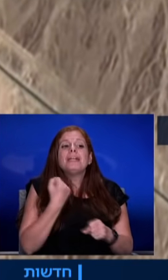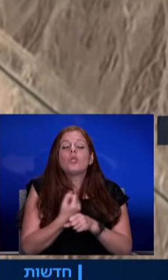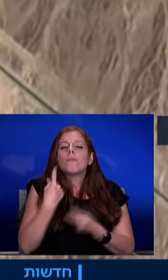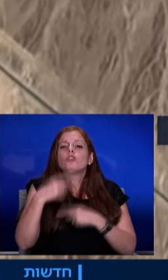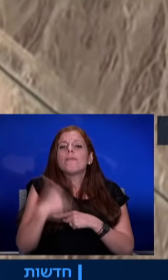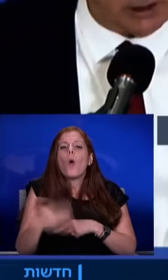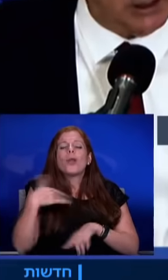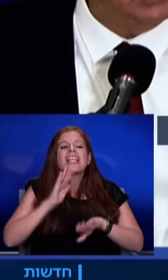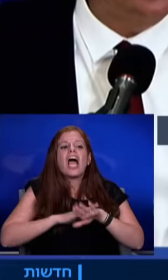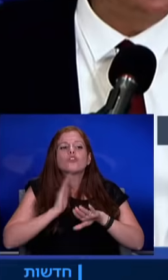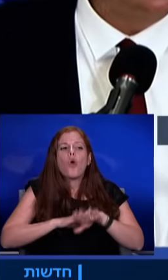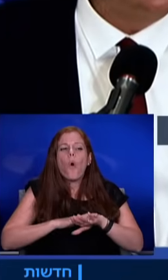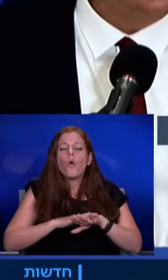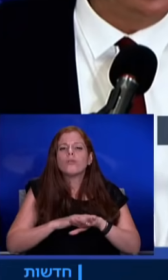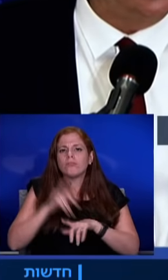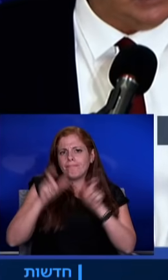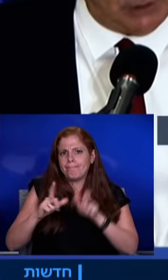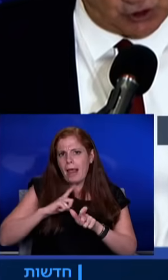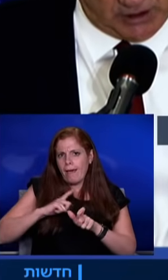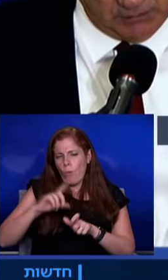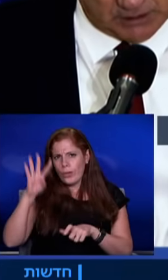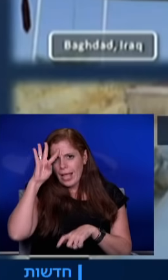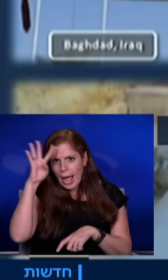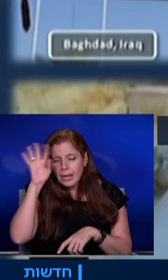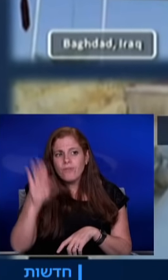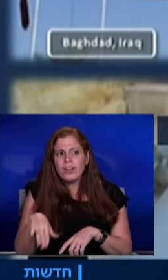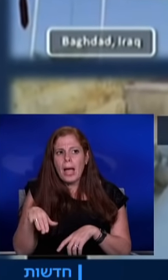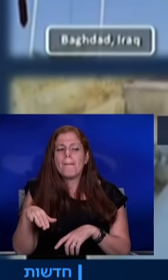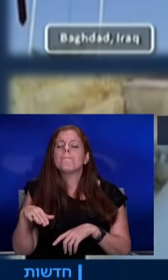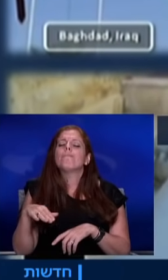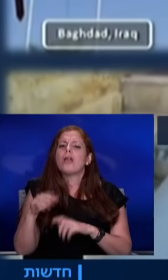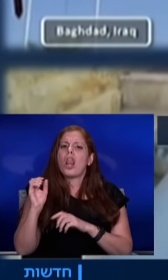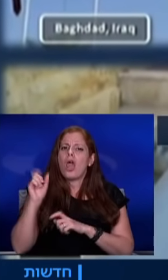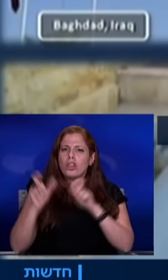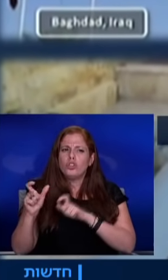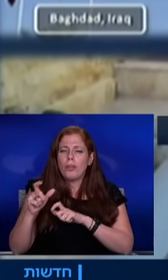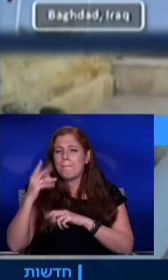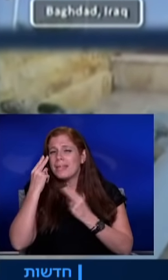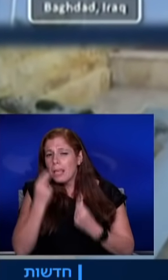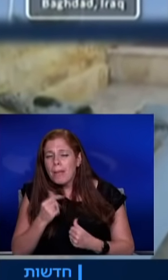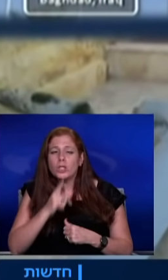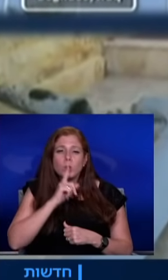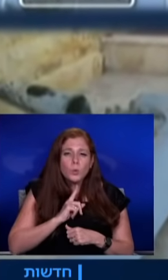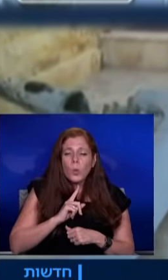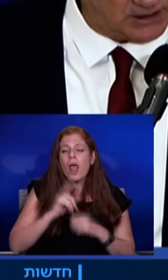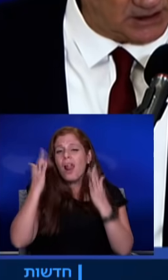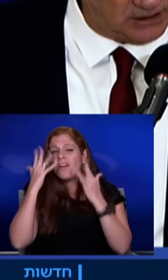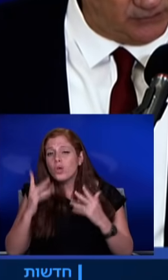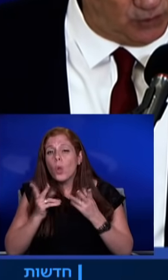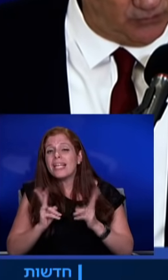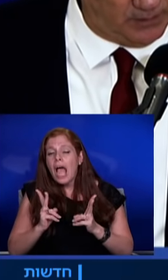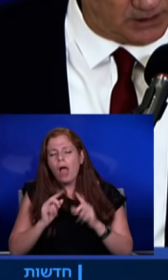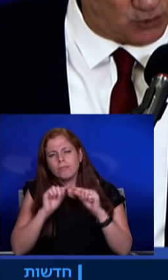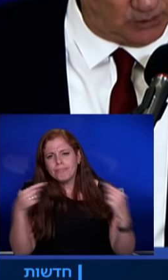האחרונות ההכשרות לכוחות האיראנים, וגם לשליחים מתימן, סוריה ולבנון, עיראק ועוד. התנהלותה